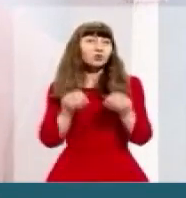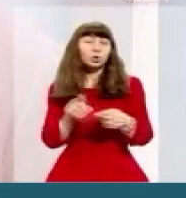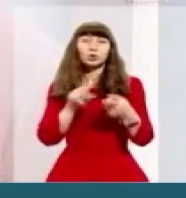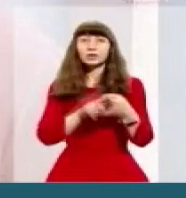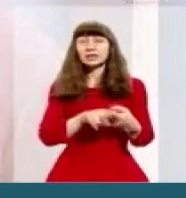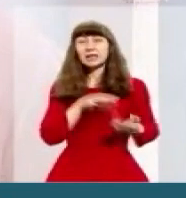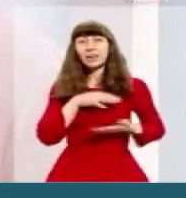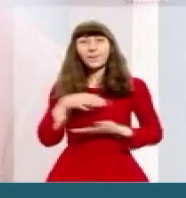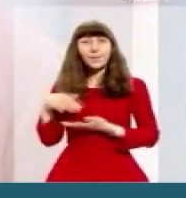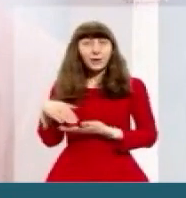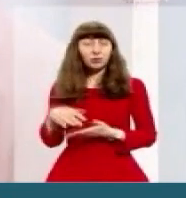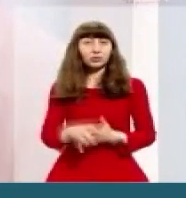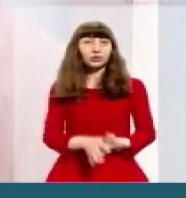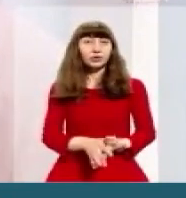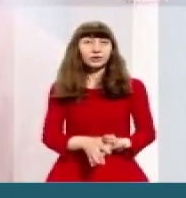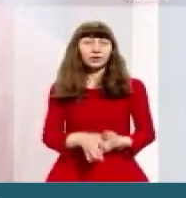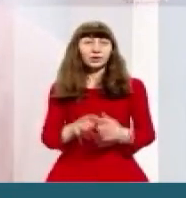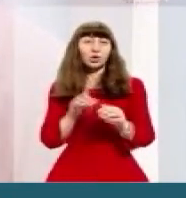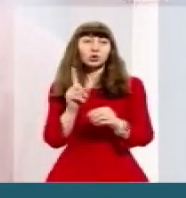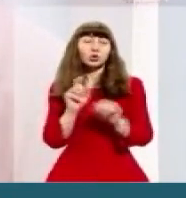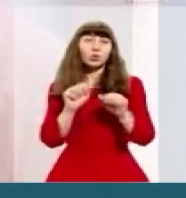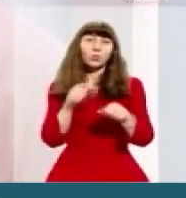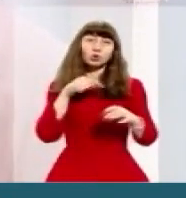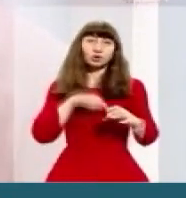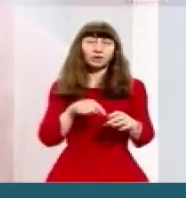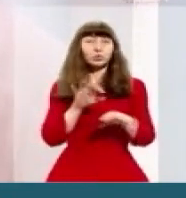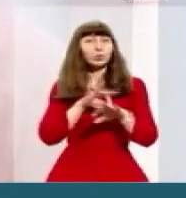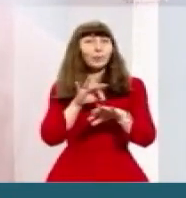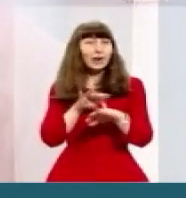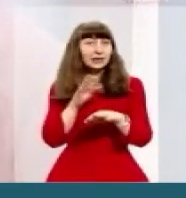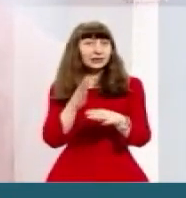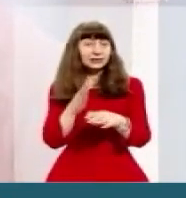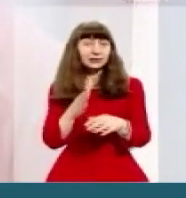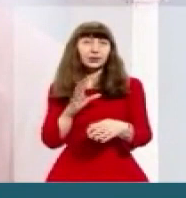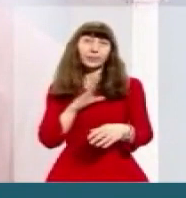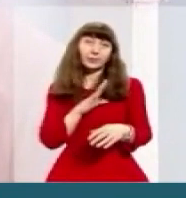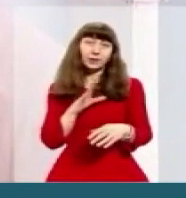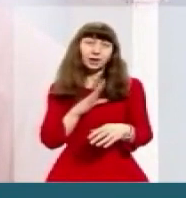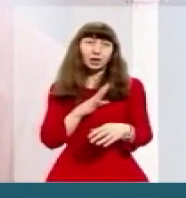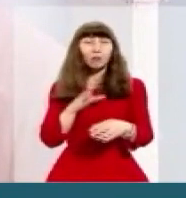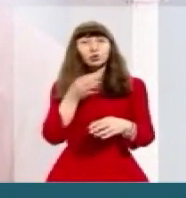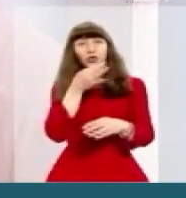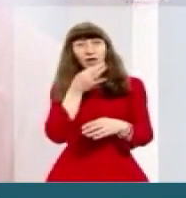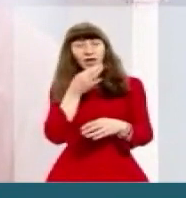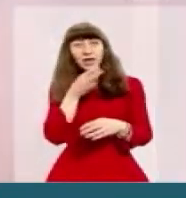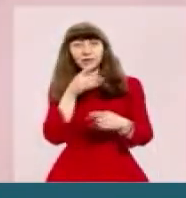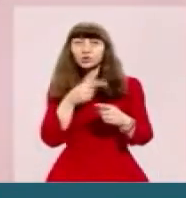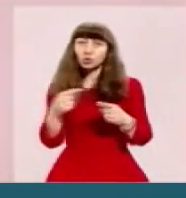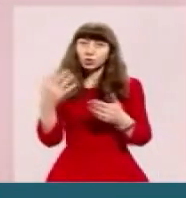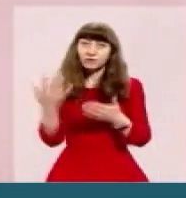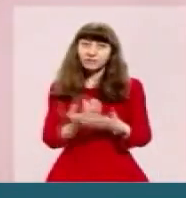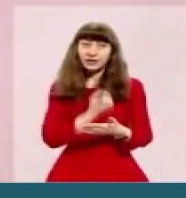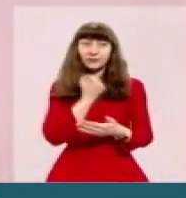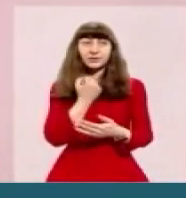касается молочной железы и что может образовываться, все можно выявить на ранних стадиях, все это